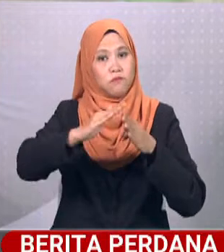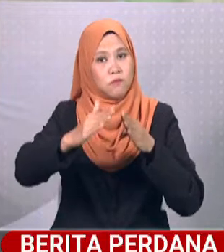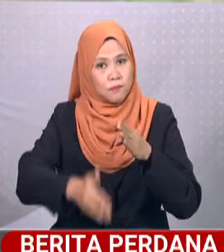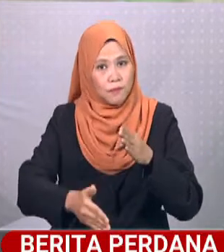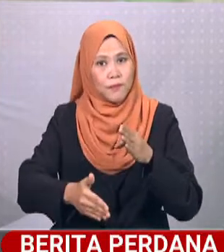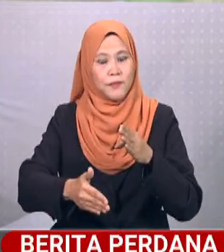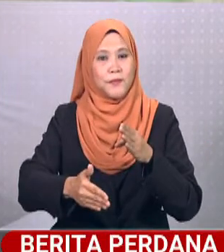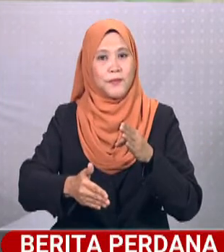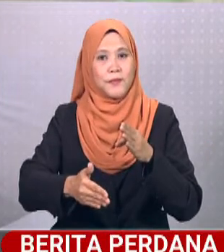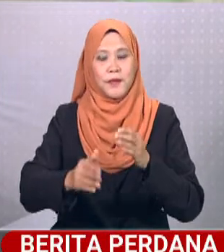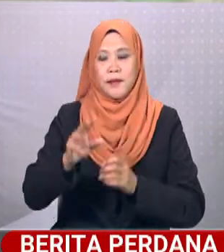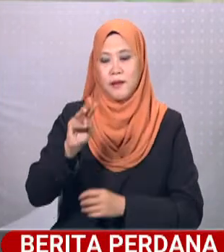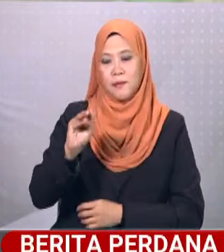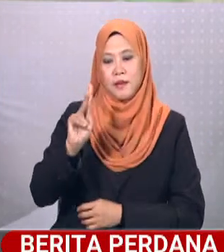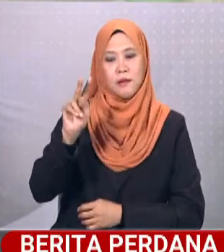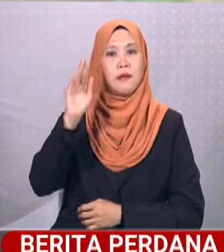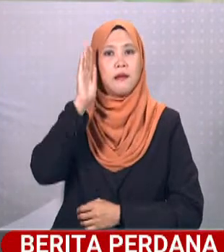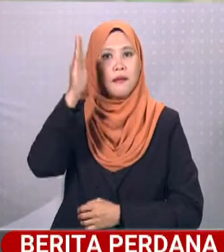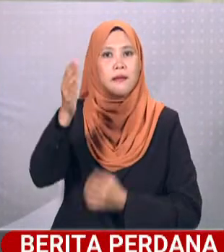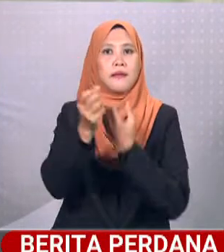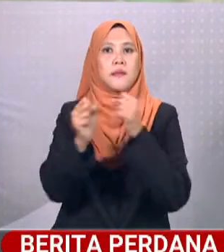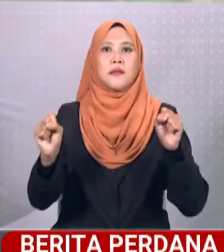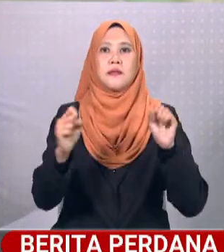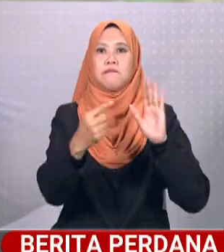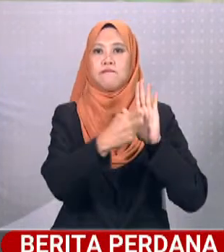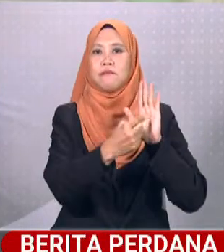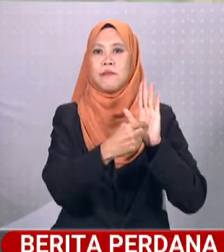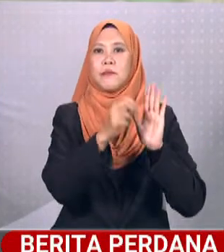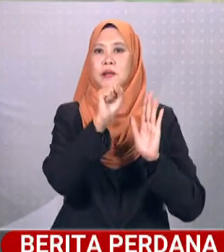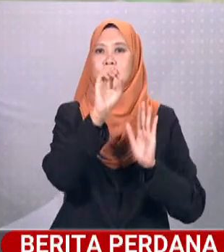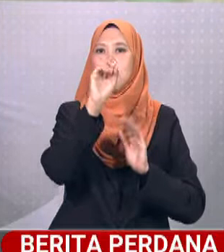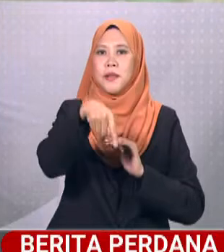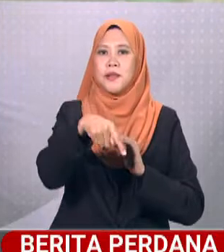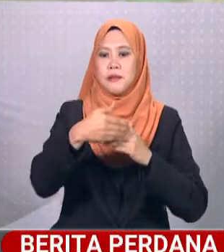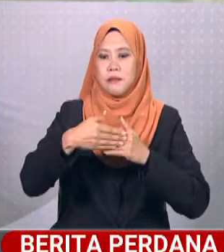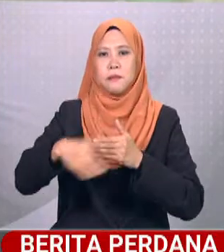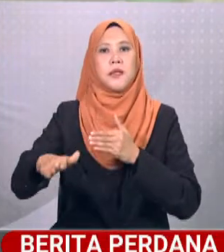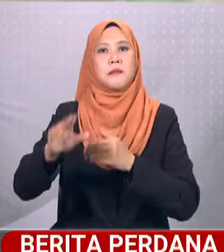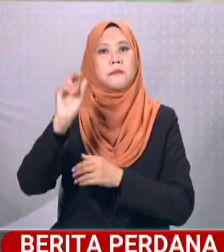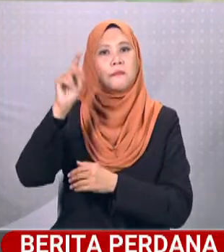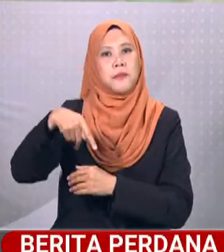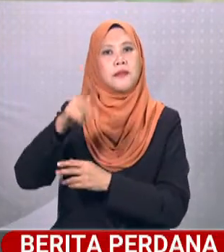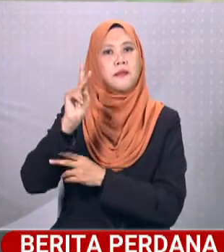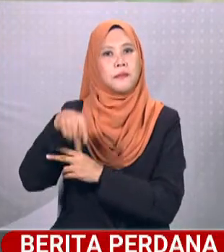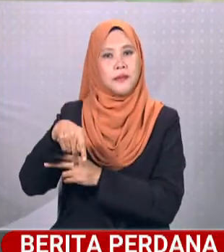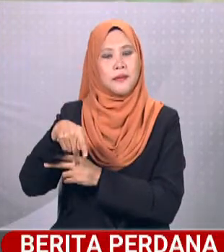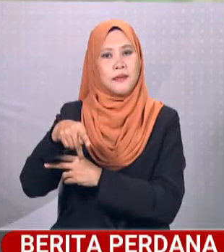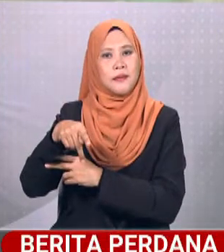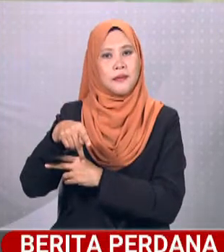bahawa pihak MKN akan menyediakan SOP selepas PKP. Kita akan